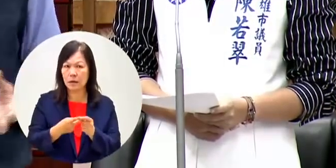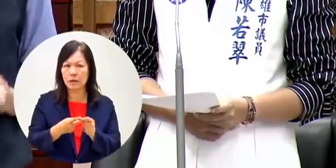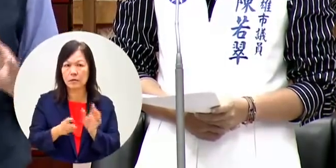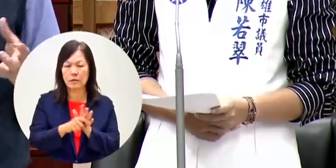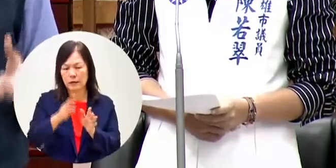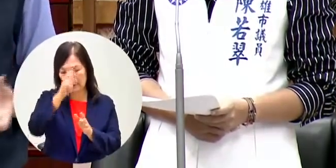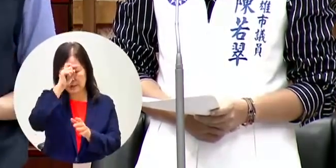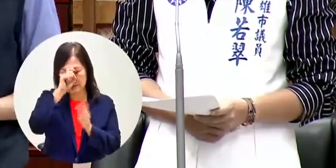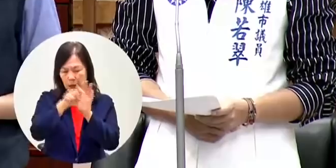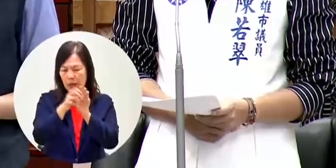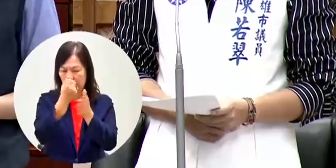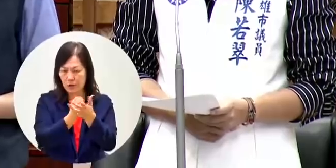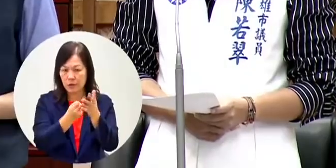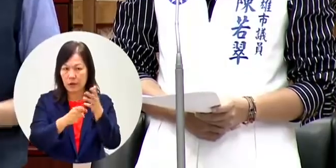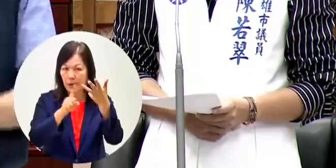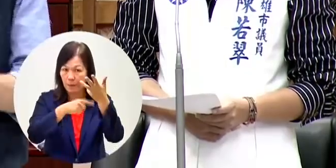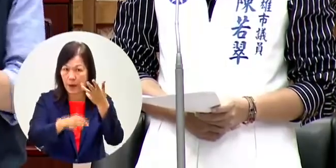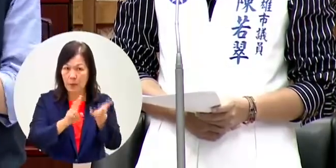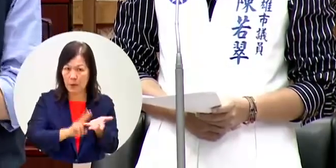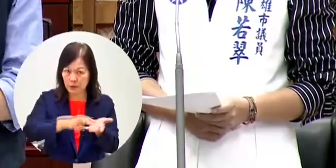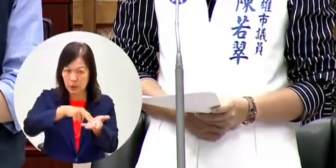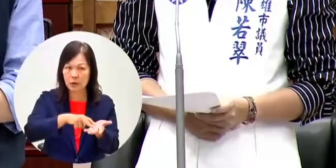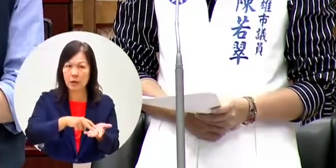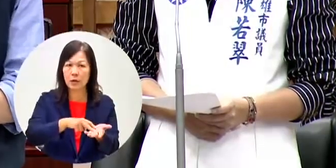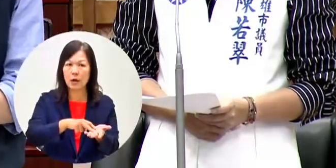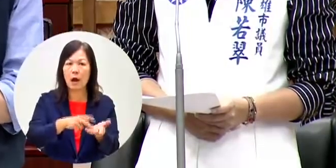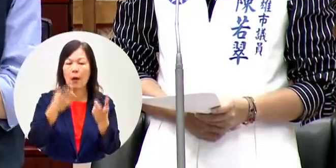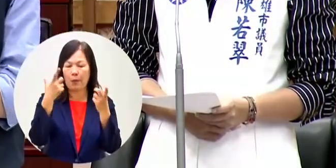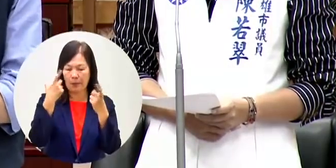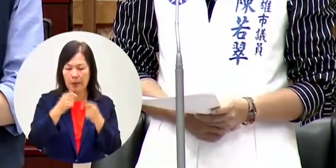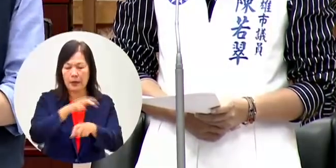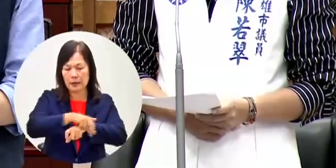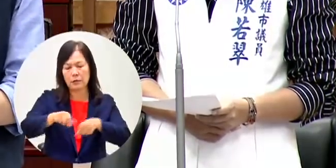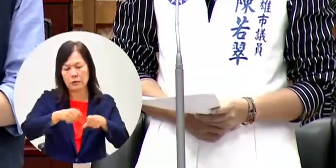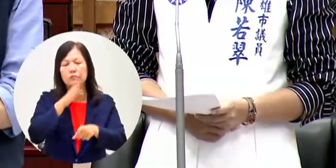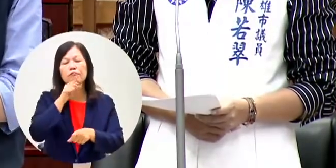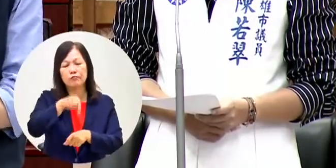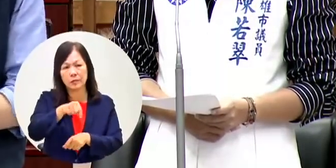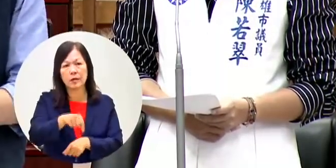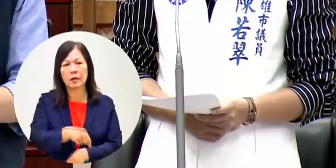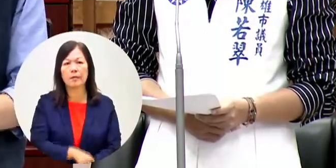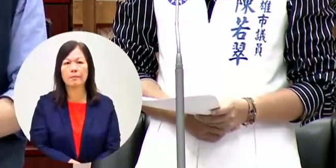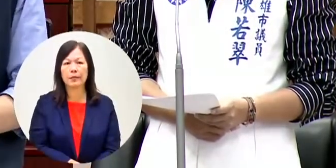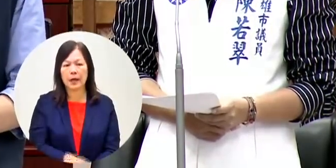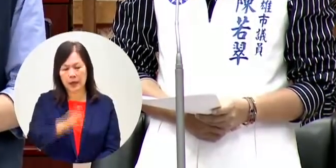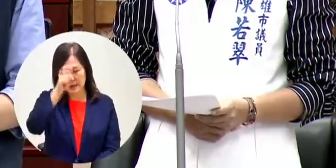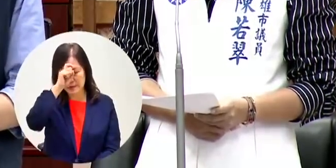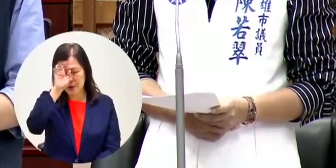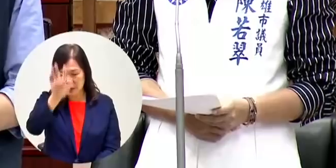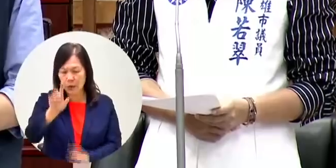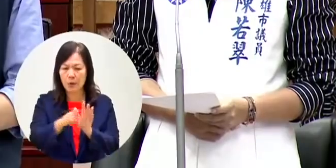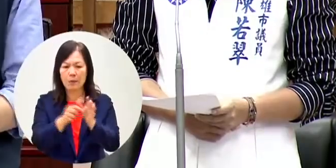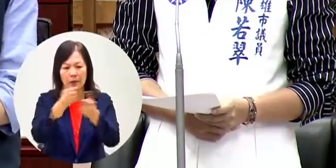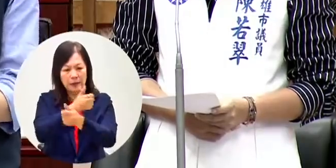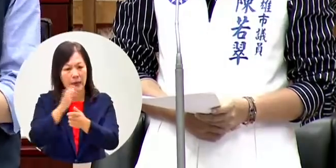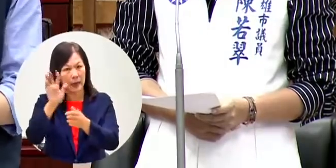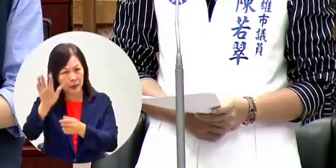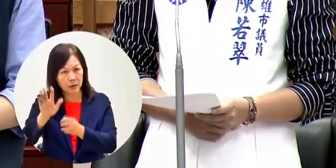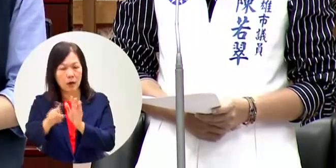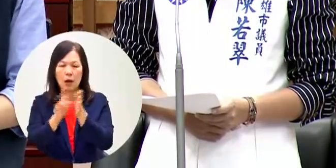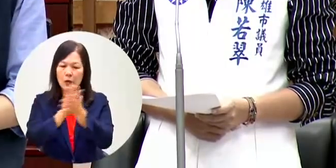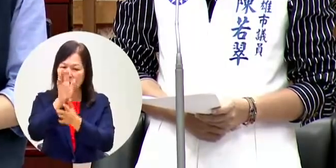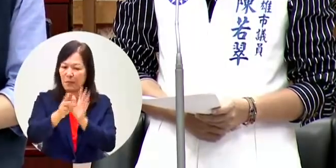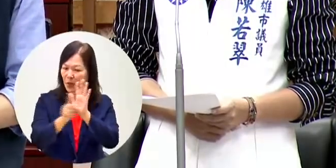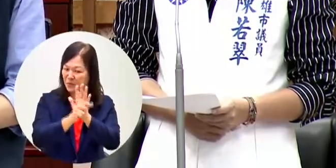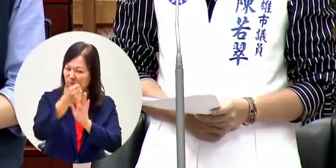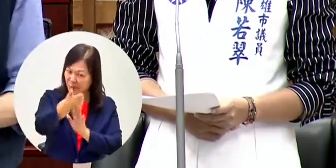一开始设计就是如此。我希望有部分的代理的未来表现非常好，直接可以